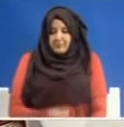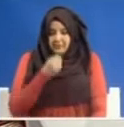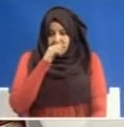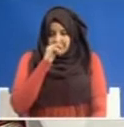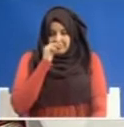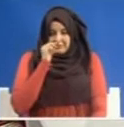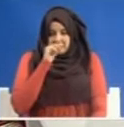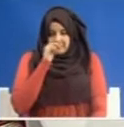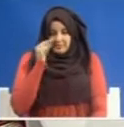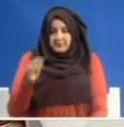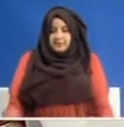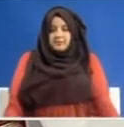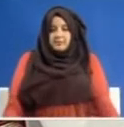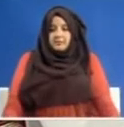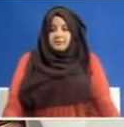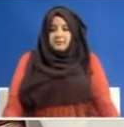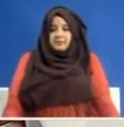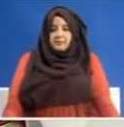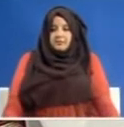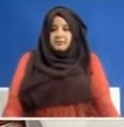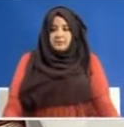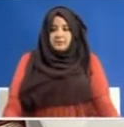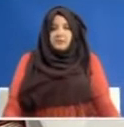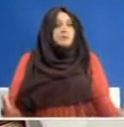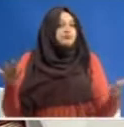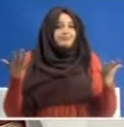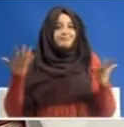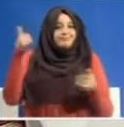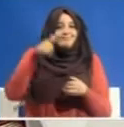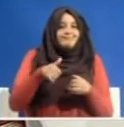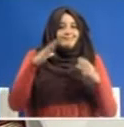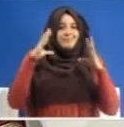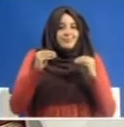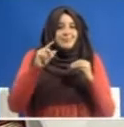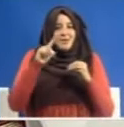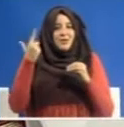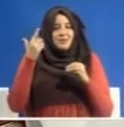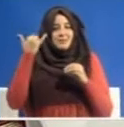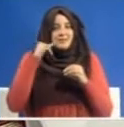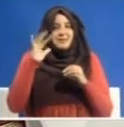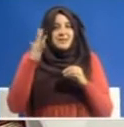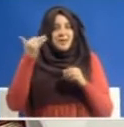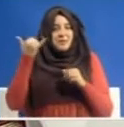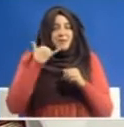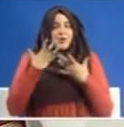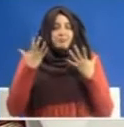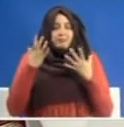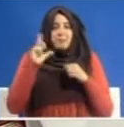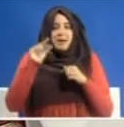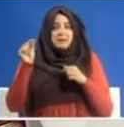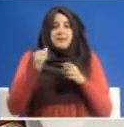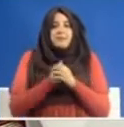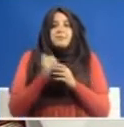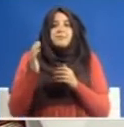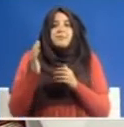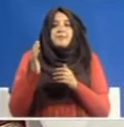طيب من معي؟ ممكن آخر مكالمة؟ انقطعت المكالمة، لا بأس يونس نجيبه. نعم